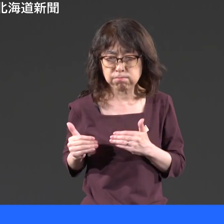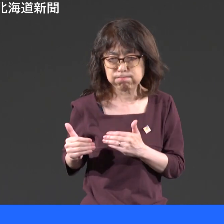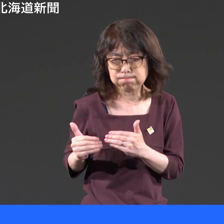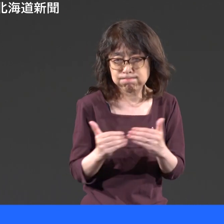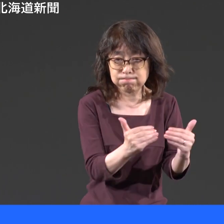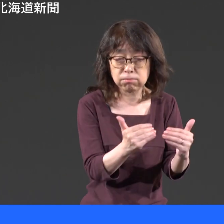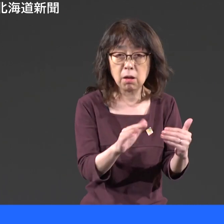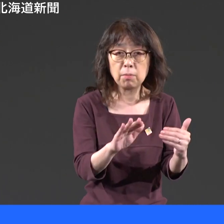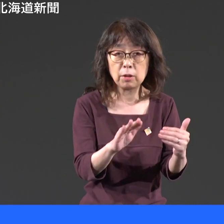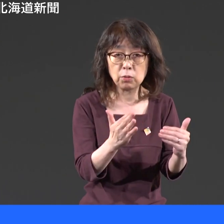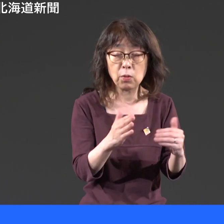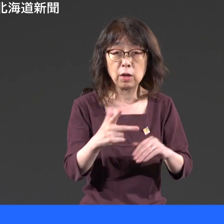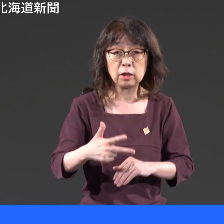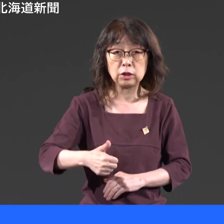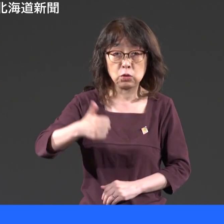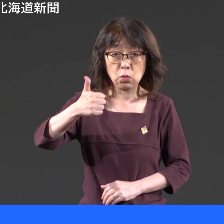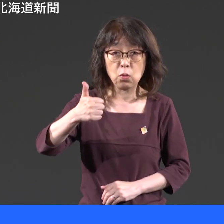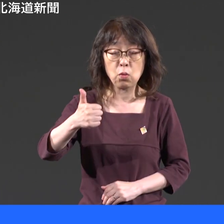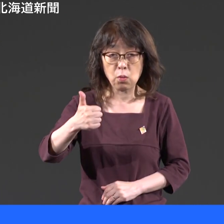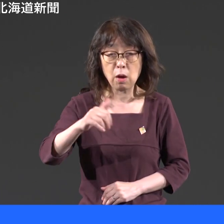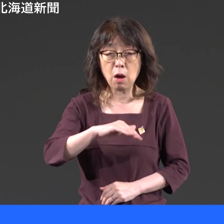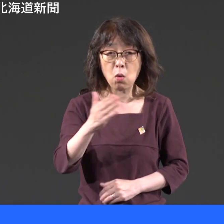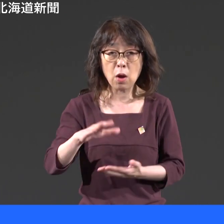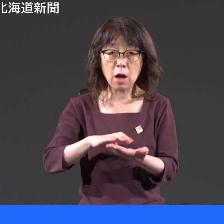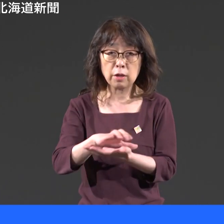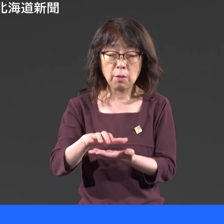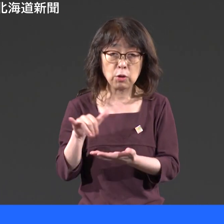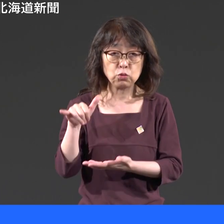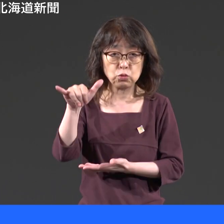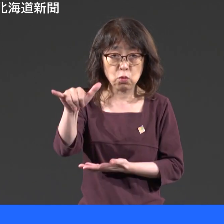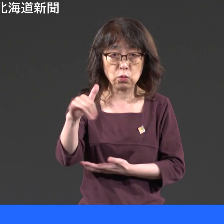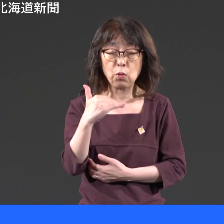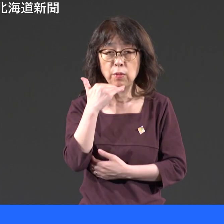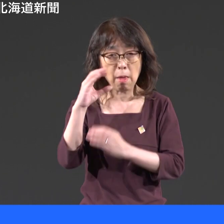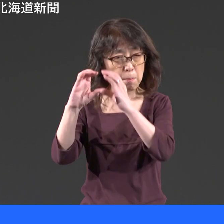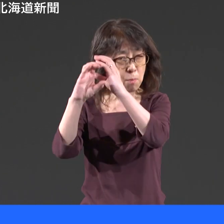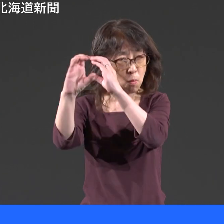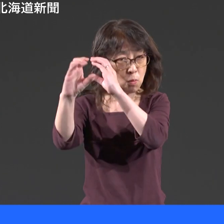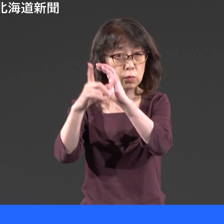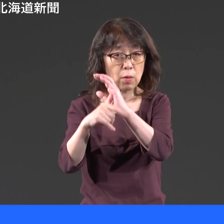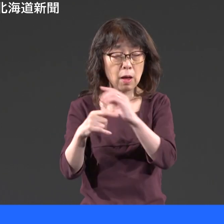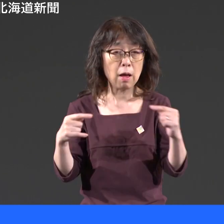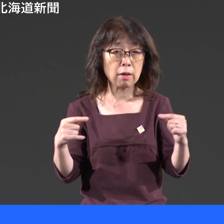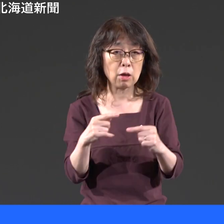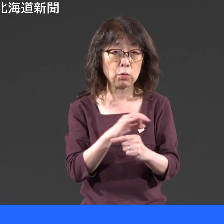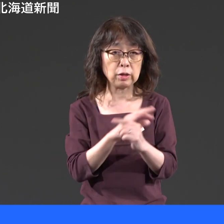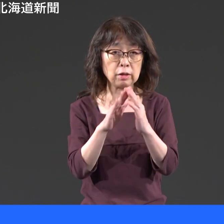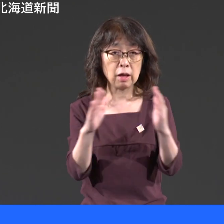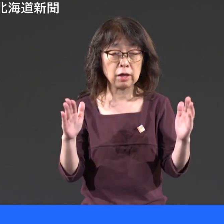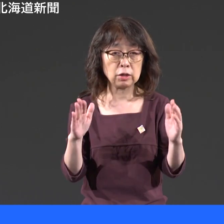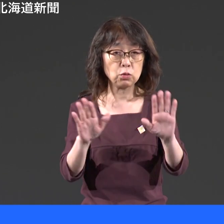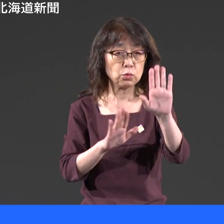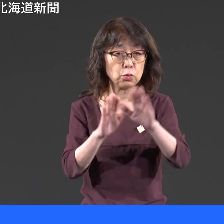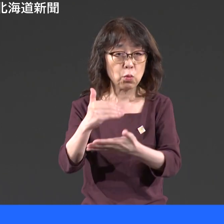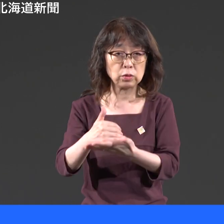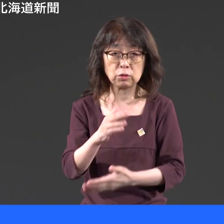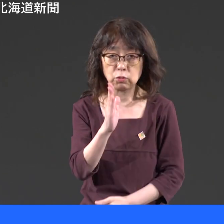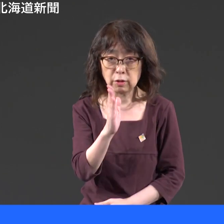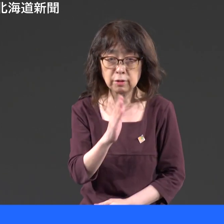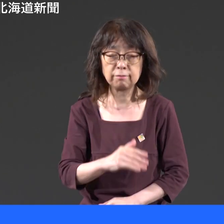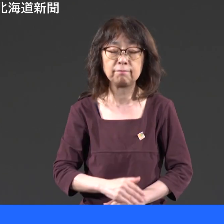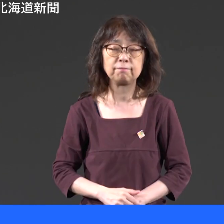が、市長としてですね、改めて丘珠空港への展望、そしてこの検討会を経てのですね、感触などをお聞かせください。